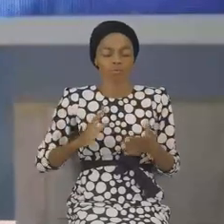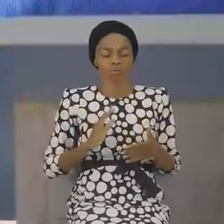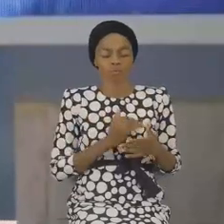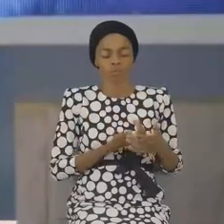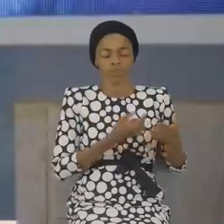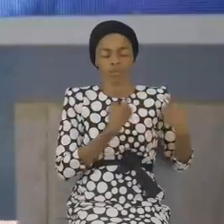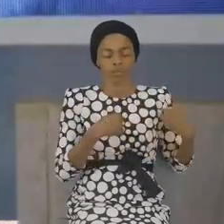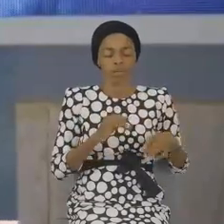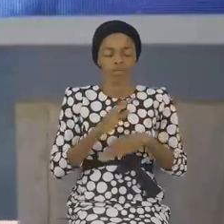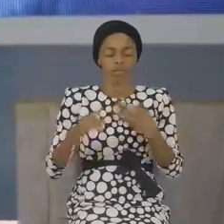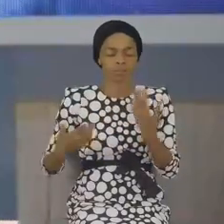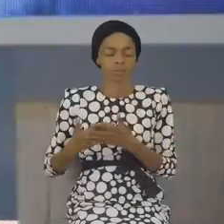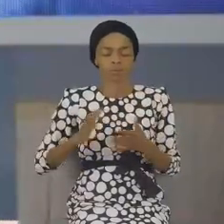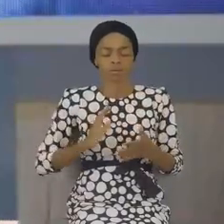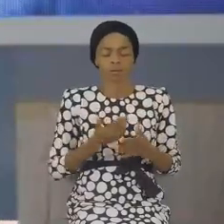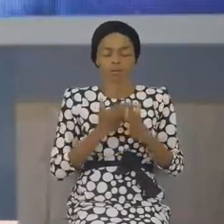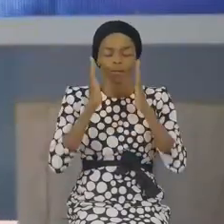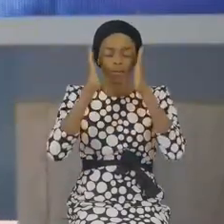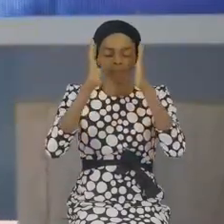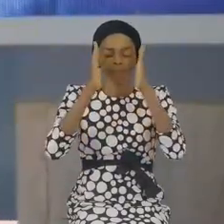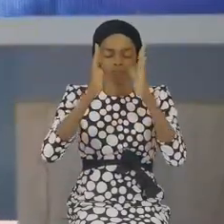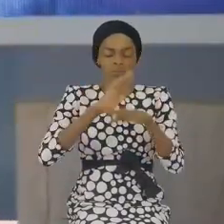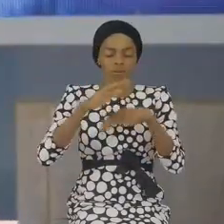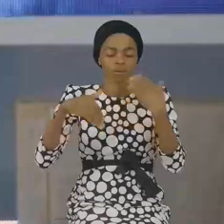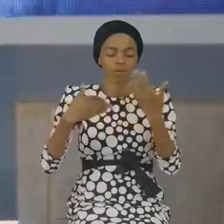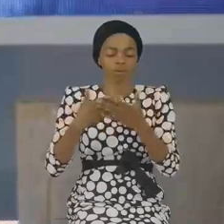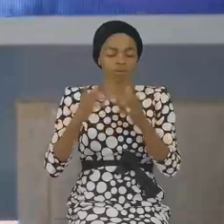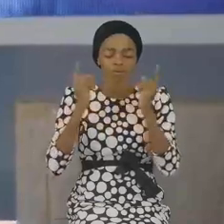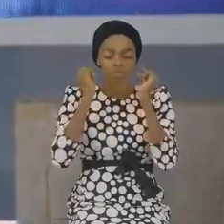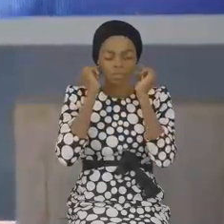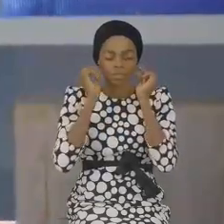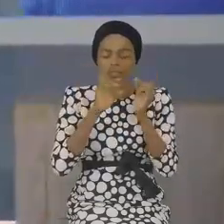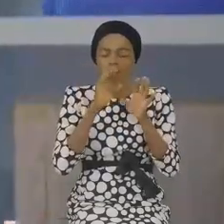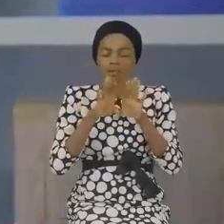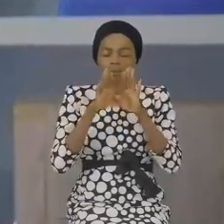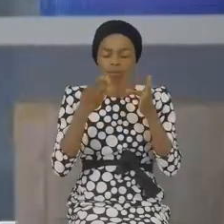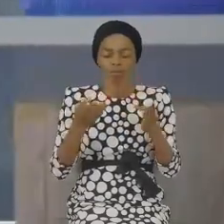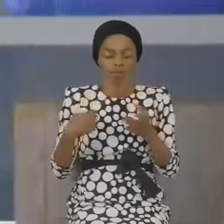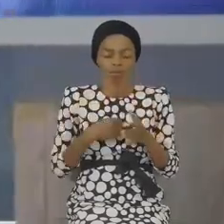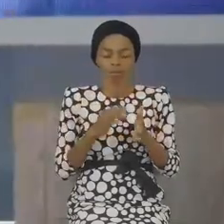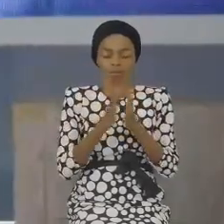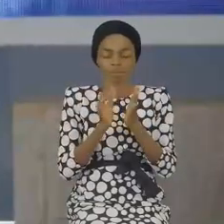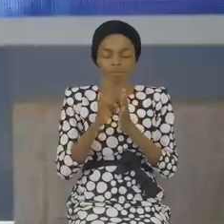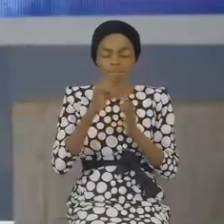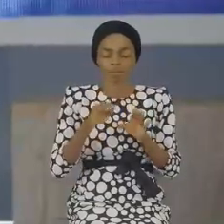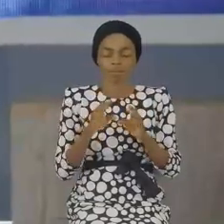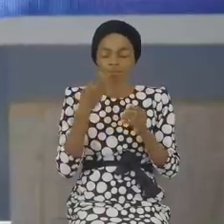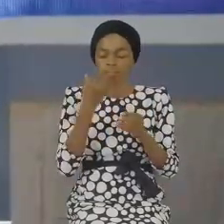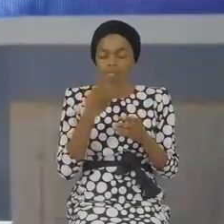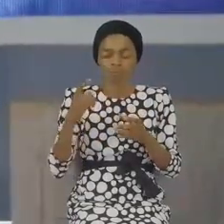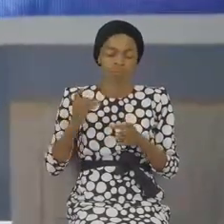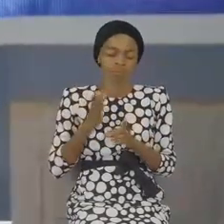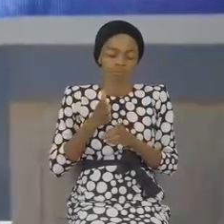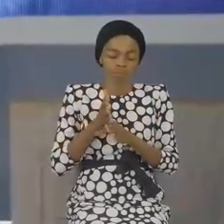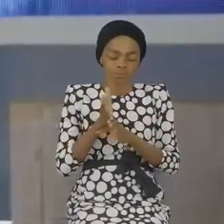notre attention, toute oreille est ouverte et nous prions, Seigneur, parle directement à